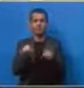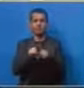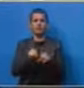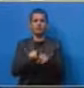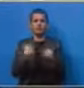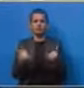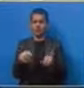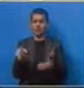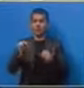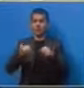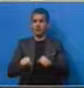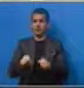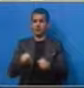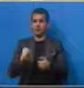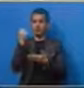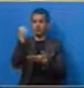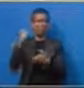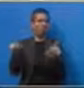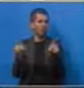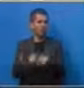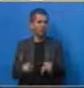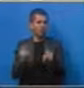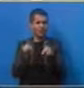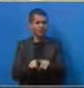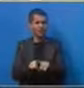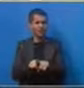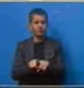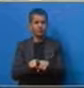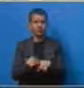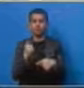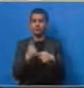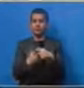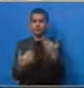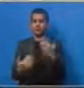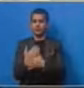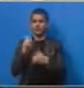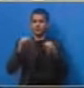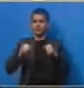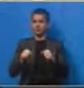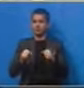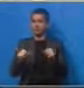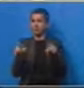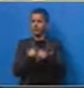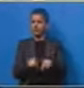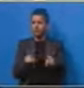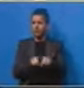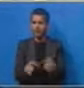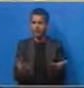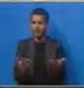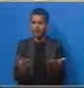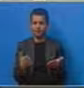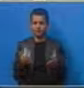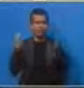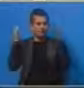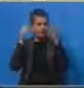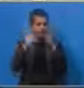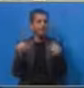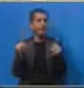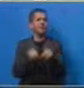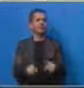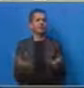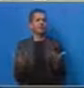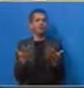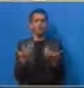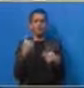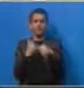qasja kësaj qeverie është e njëjtë, për shkak se edhe qeveria që po vjen pas asaj është e njëjtë, për shkak se edhe fokusimi është i njëjtë,